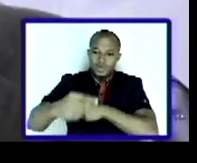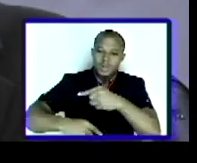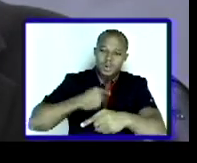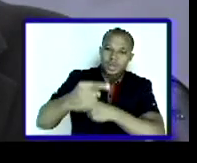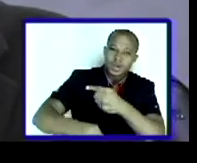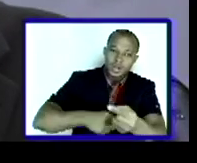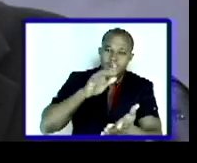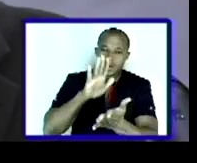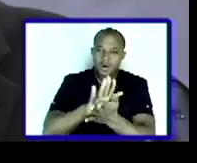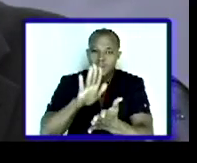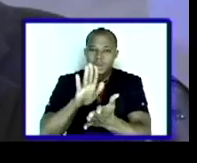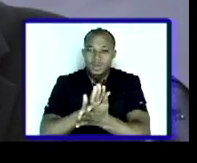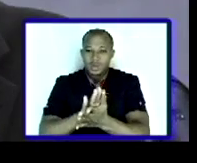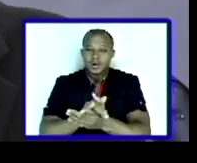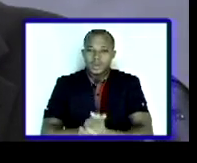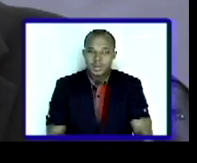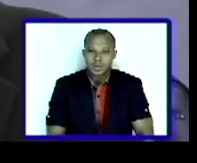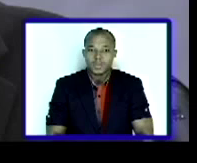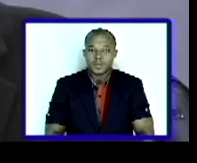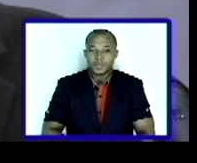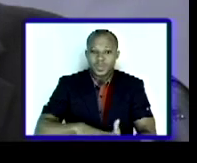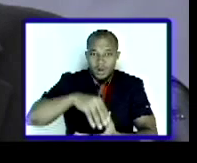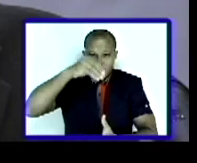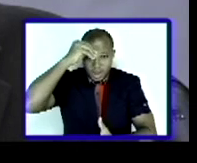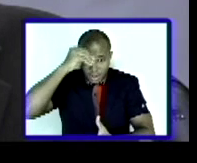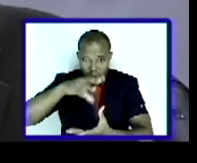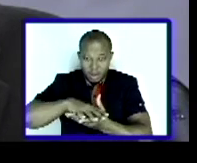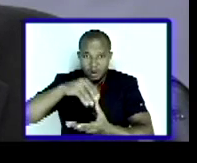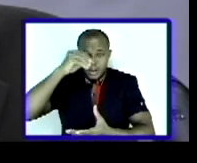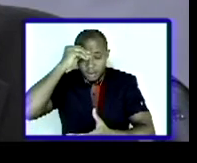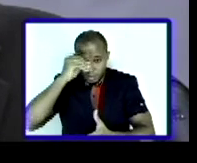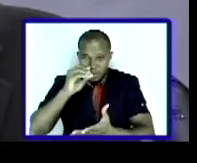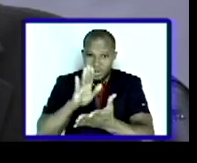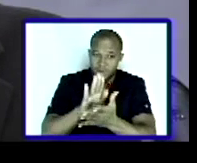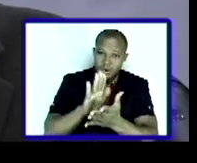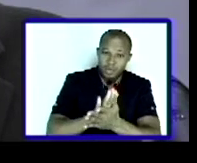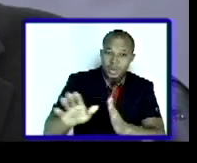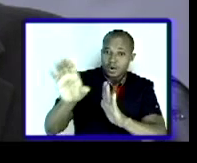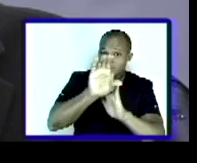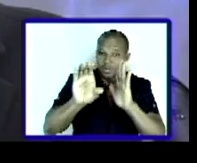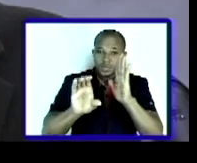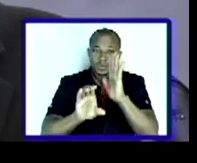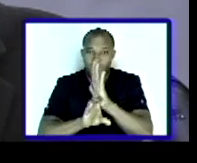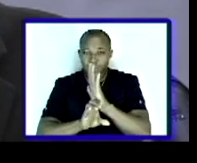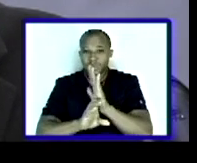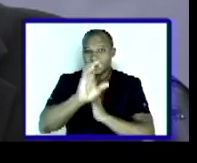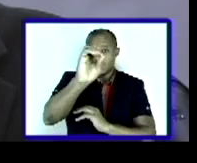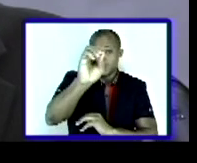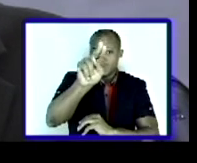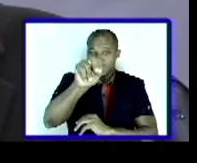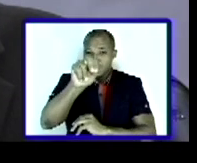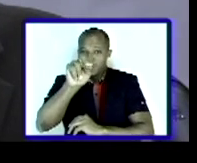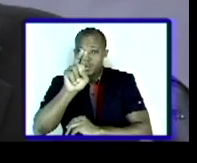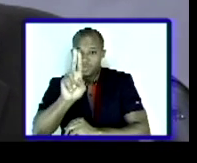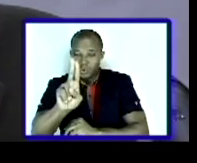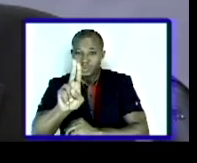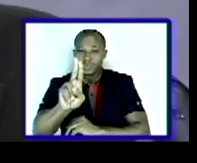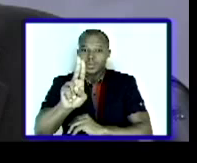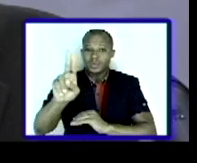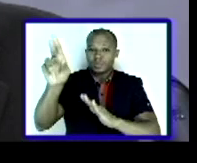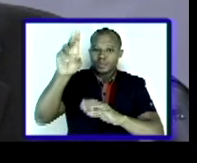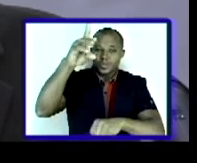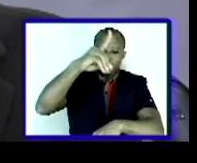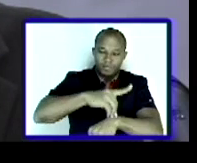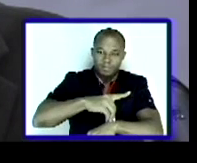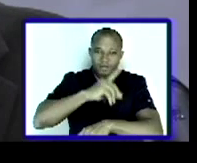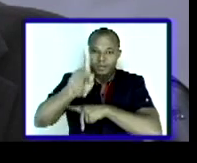abstrait, il ne reste que son acceptation se précise encore plus clairement chez nous, avec la Convention de l'ONU sur les droits des personnes